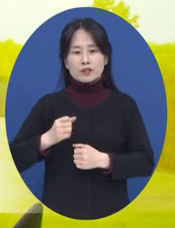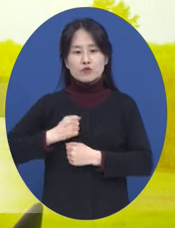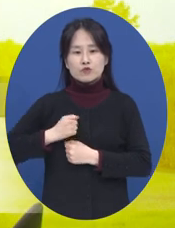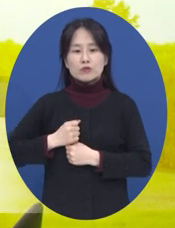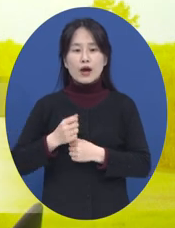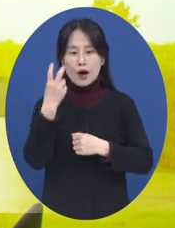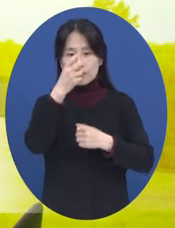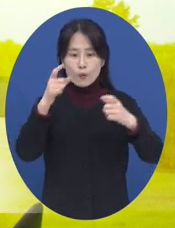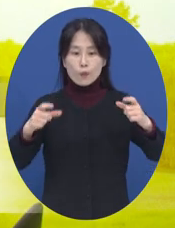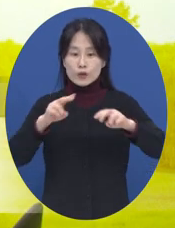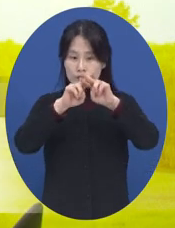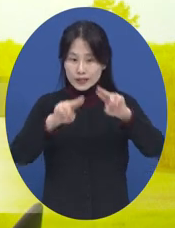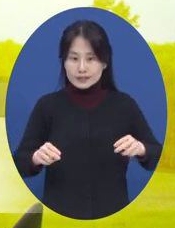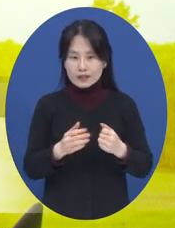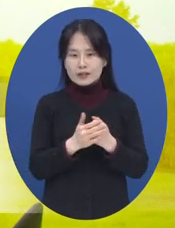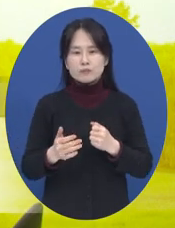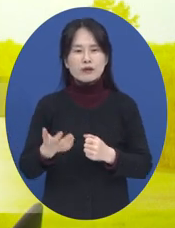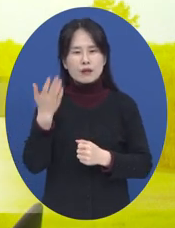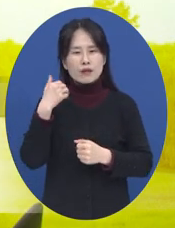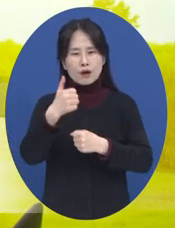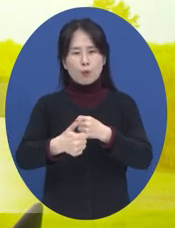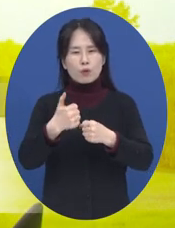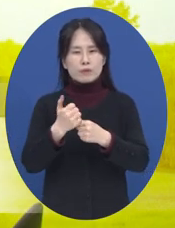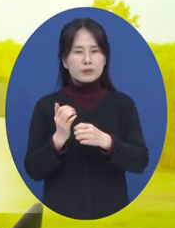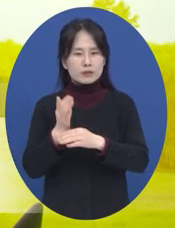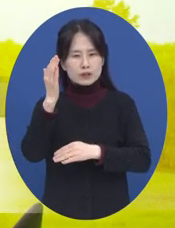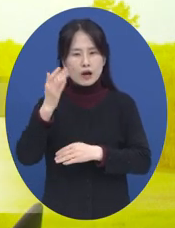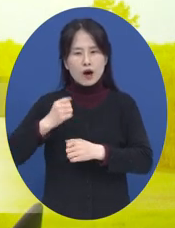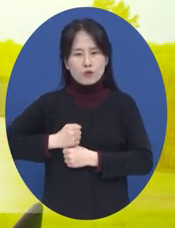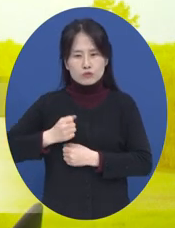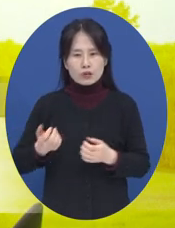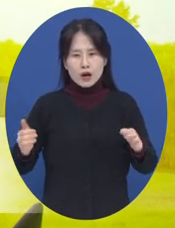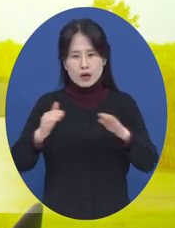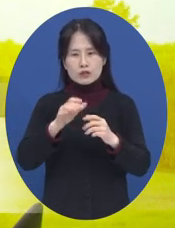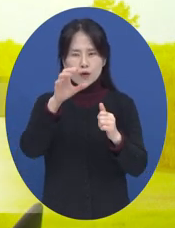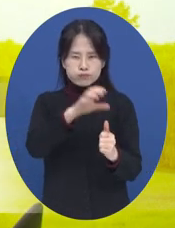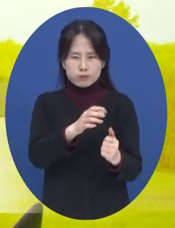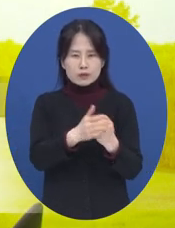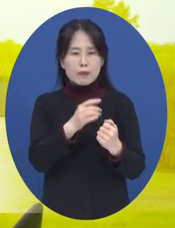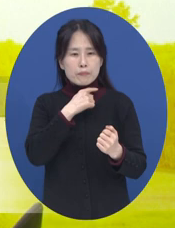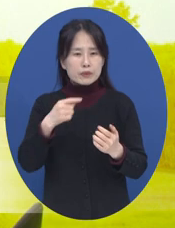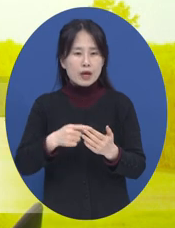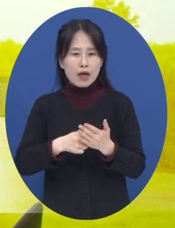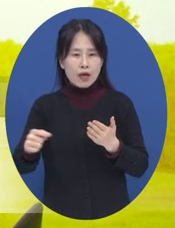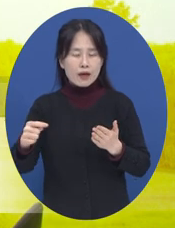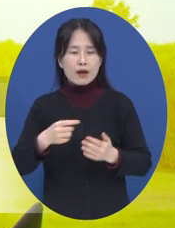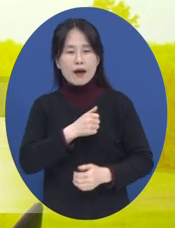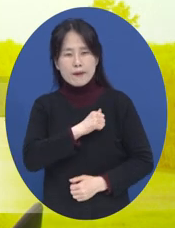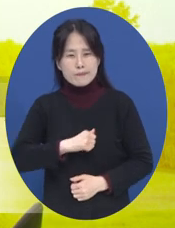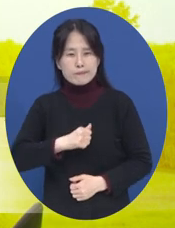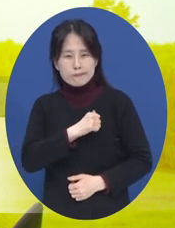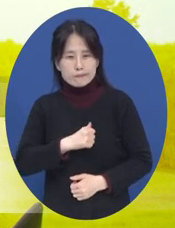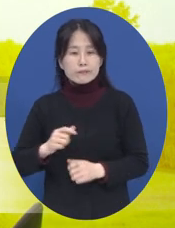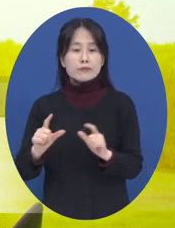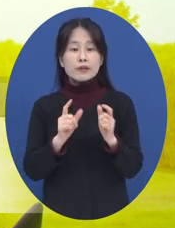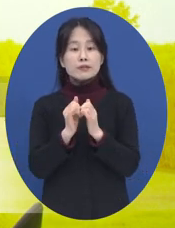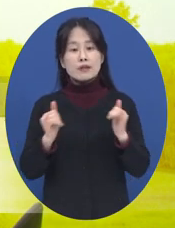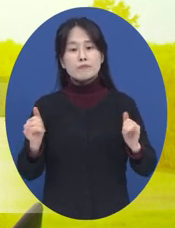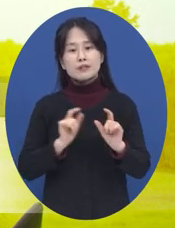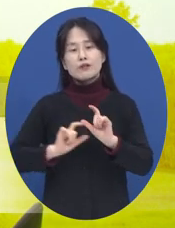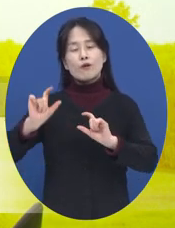군사시설보호구역 해제 로 지난 반 대기 이상 군사 지서 규제로 피해를 감내 온